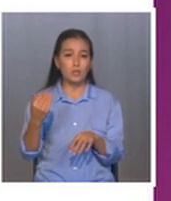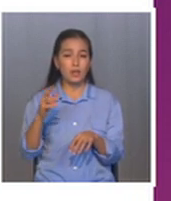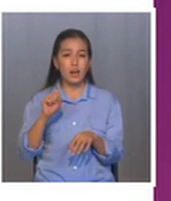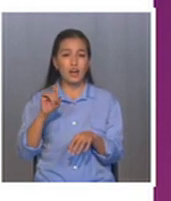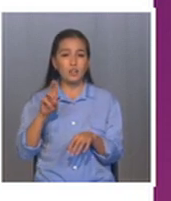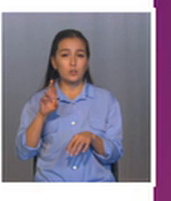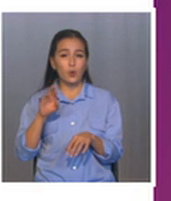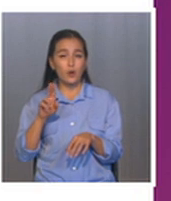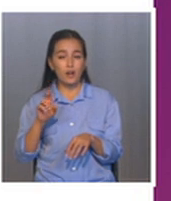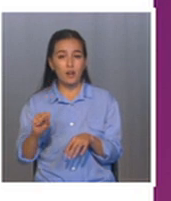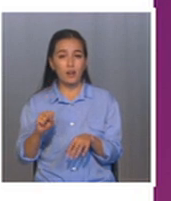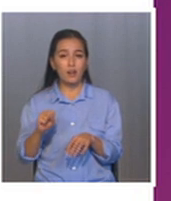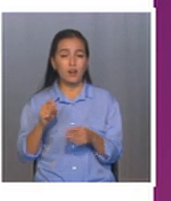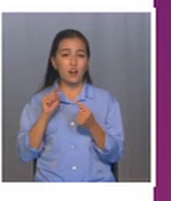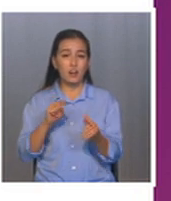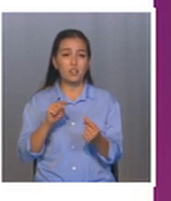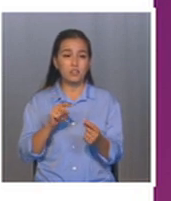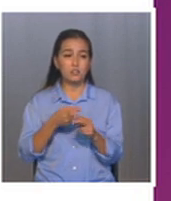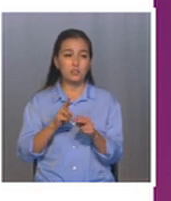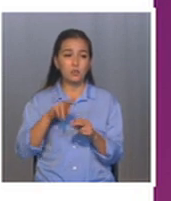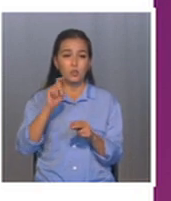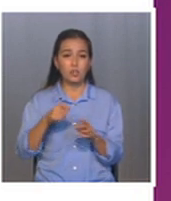Тоқаның зілқарасына қарсы күрес бастады.